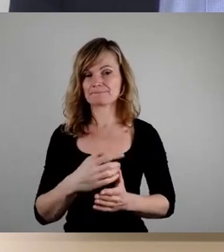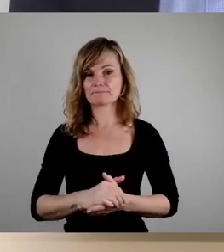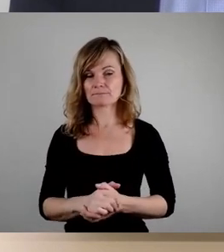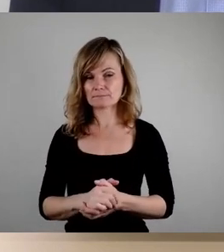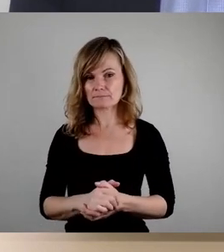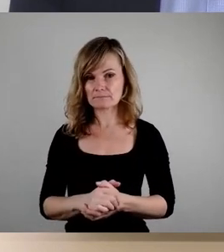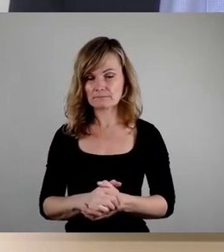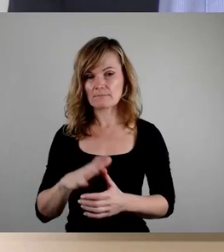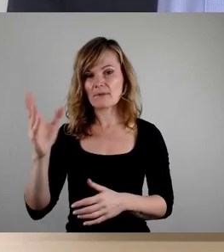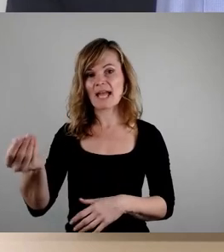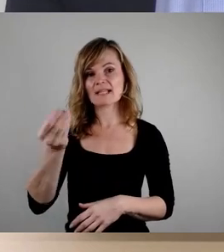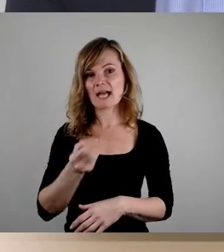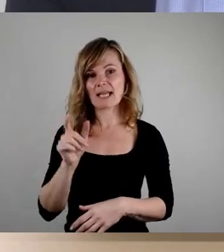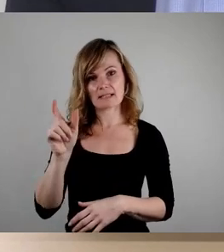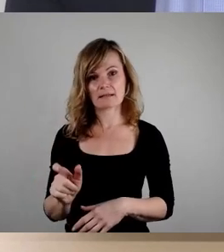Einreicher ist hier